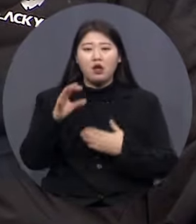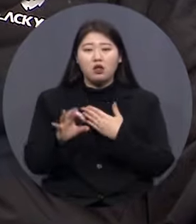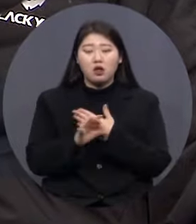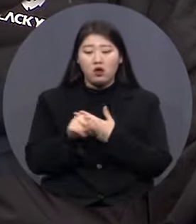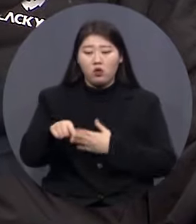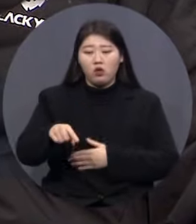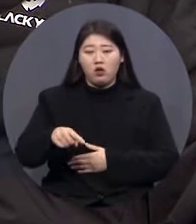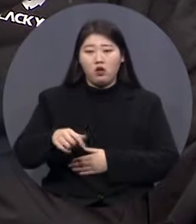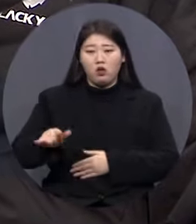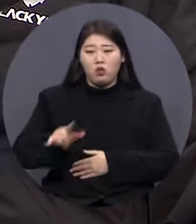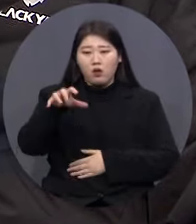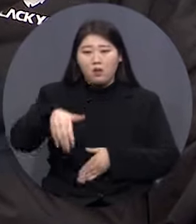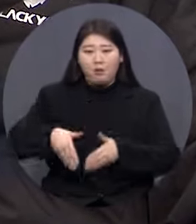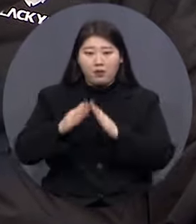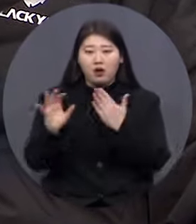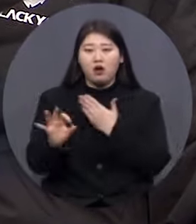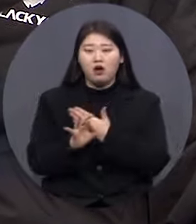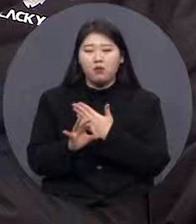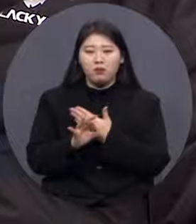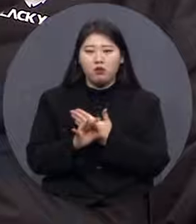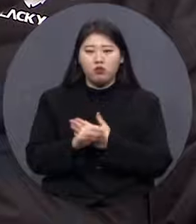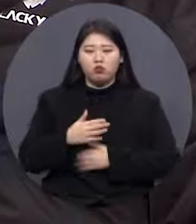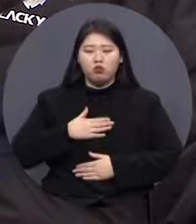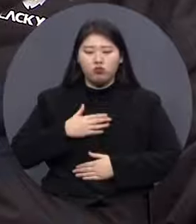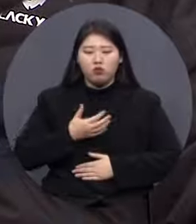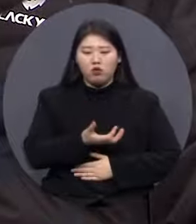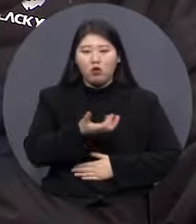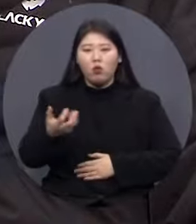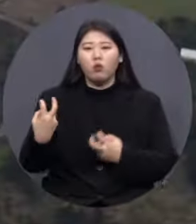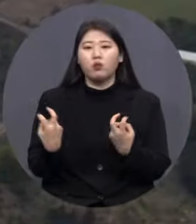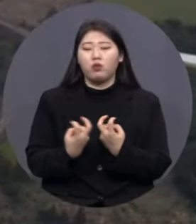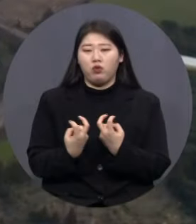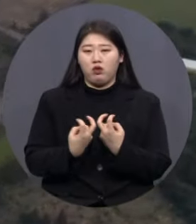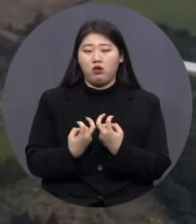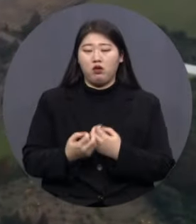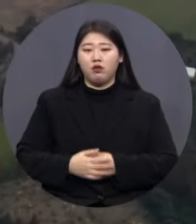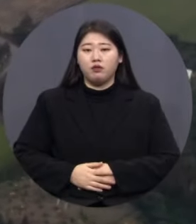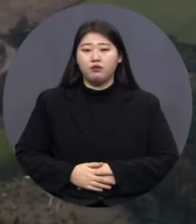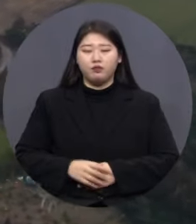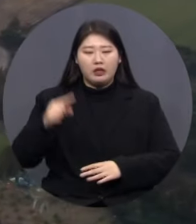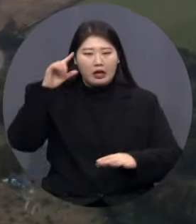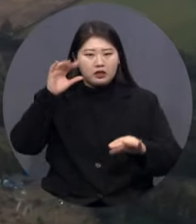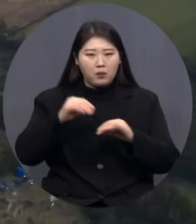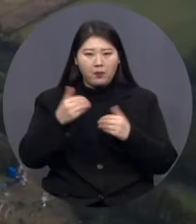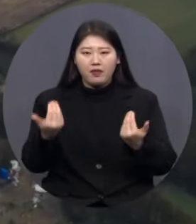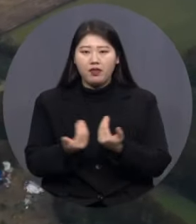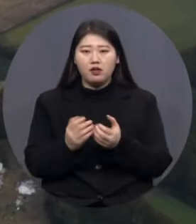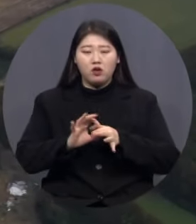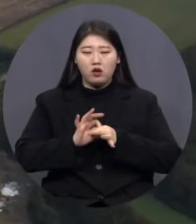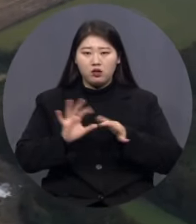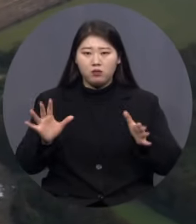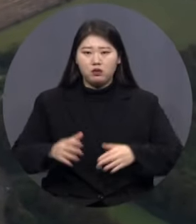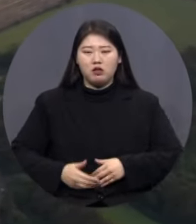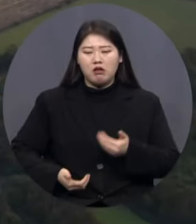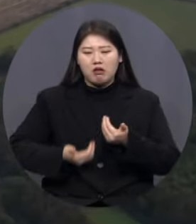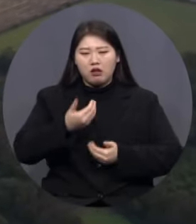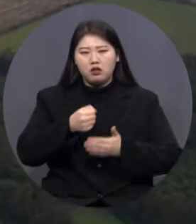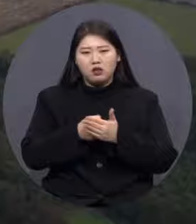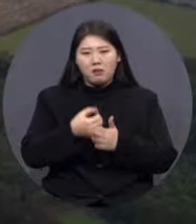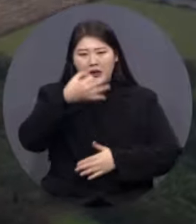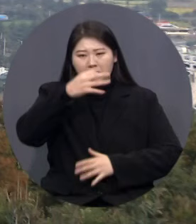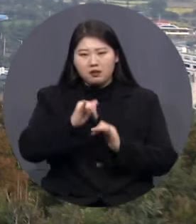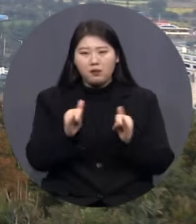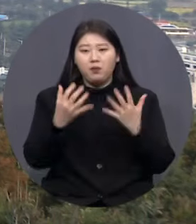지역에 생긴다면 이주민들은 어디로 가야 됩니까 찬반을 떠나 갈등에 지친 주민들도 적지